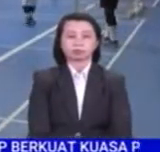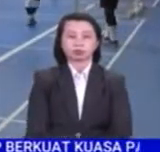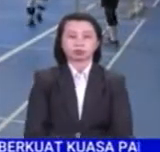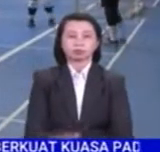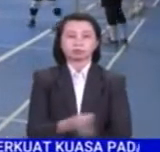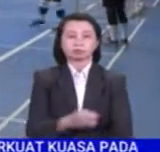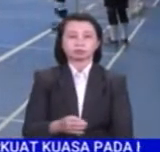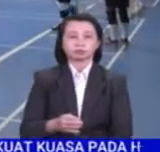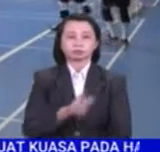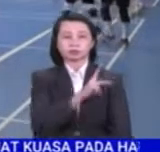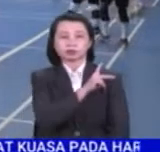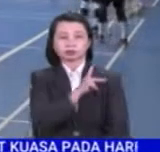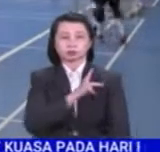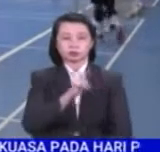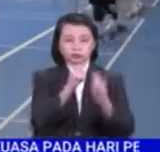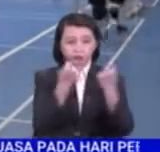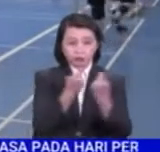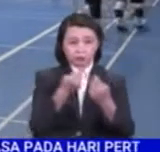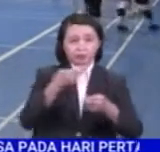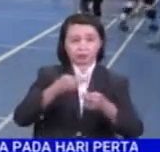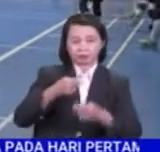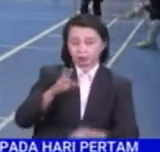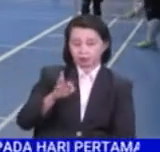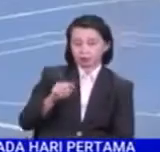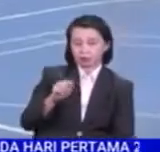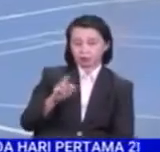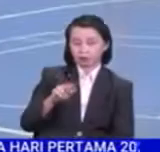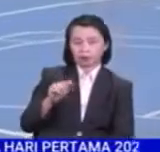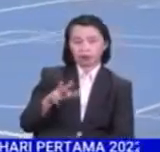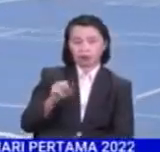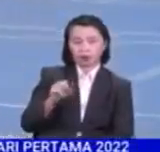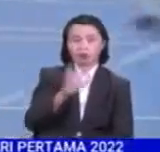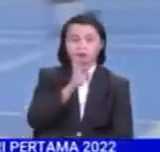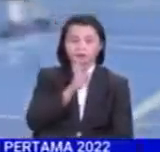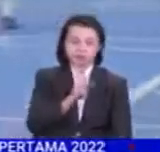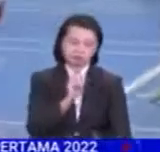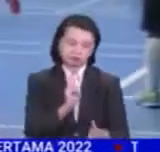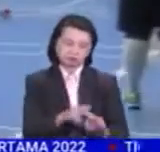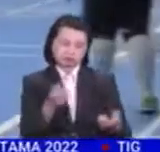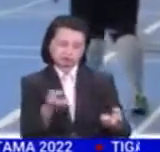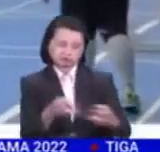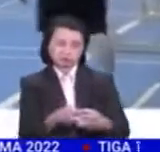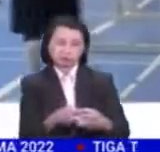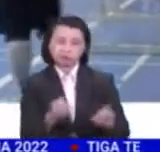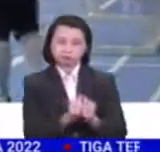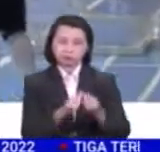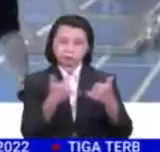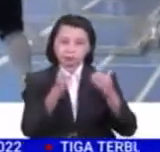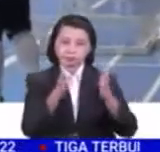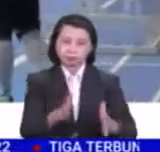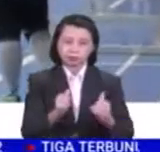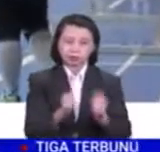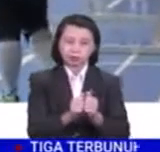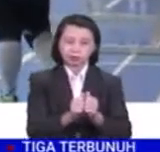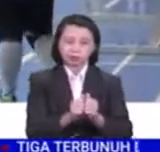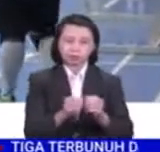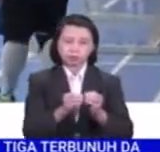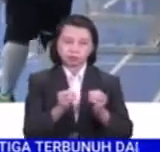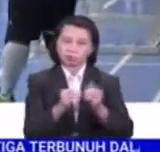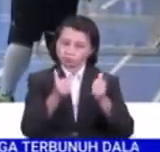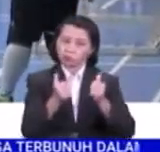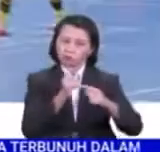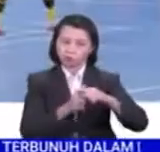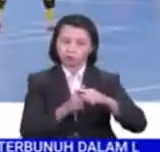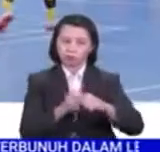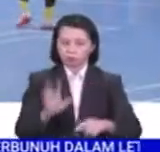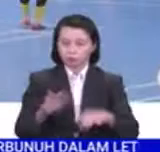Sementara itu, Kapten Pasukan Muhammad Fairuz Saman Ijaz mengakui keserasian dalam kalangan pemain kini semakin positif. Menurut beliau,